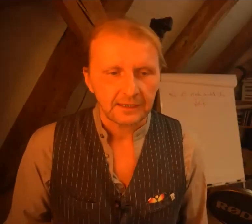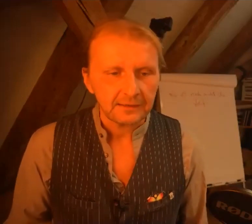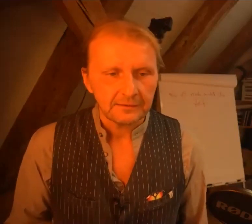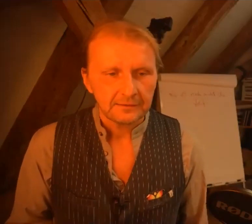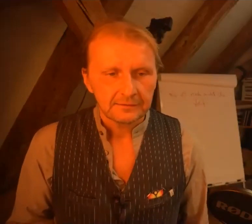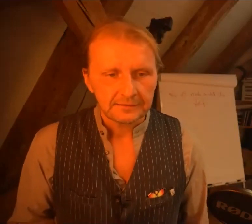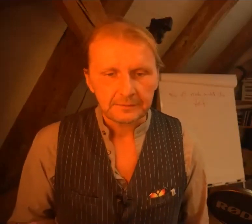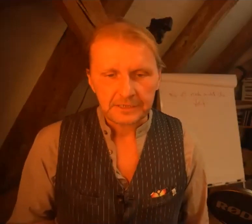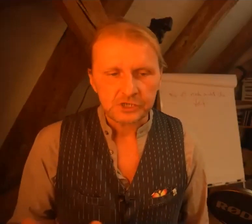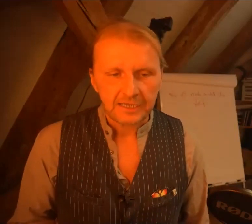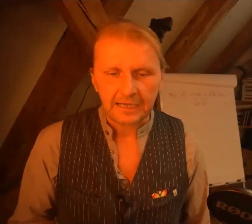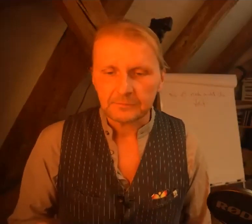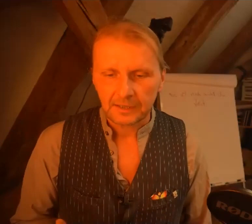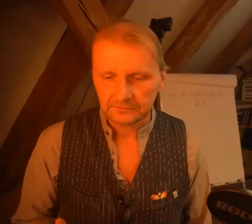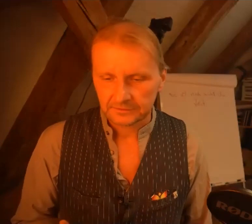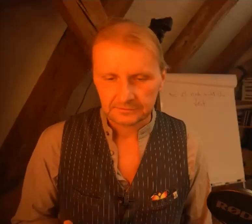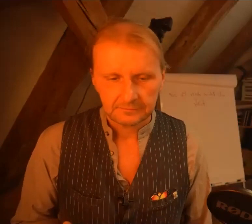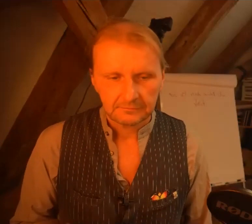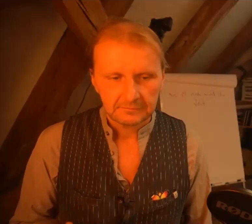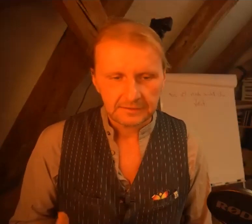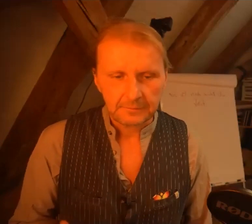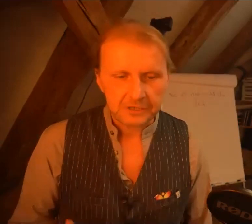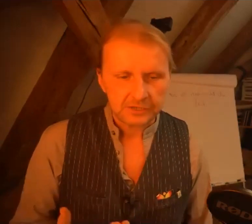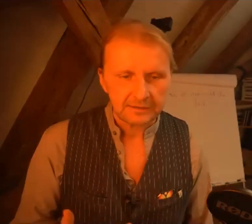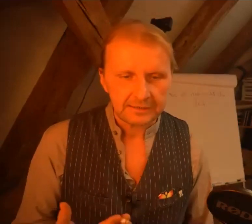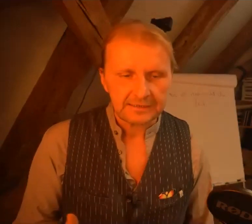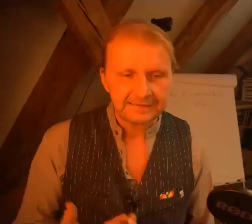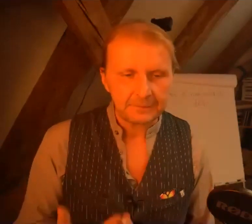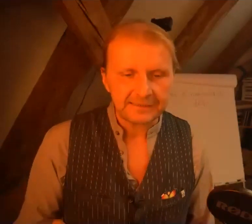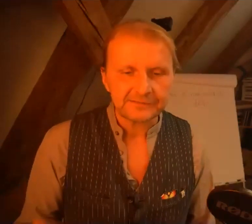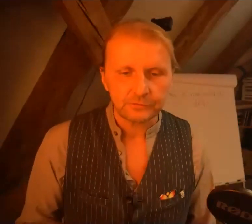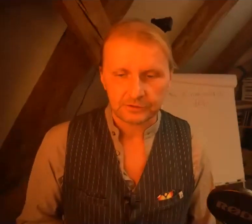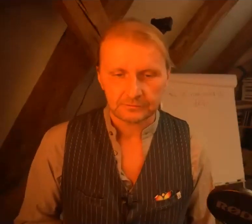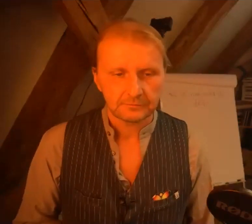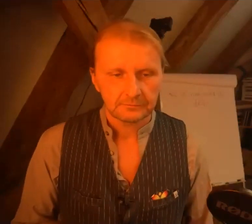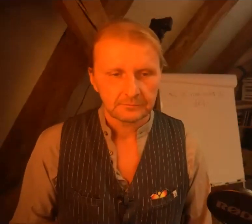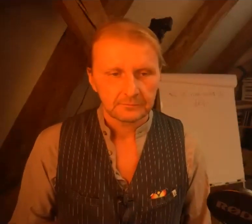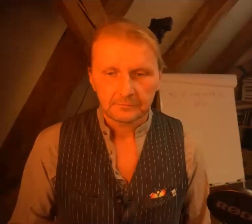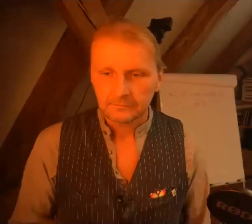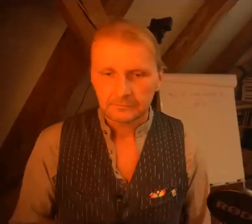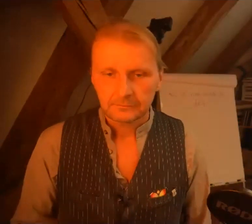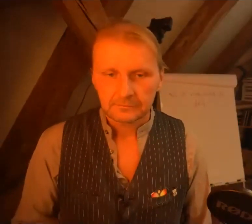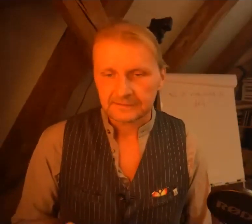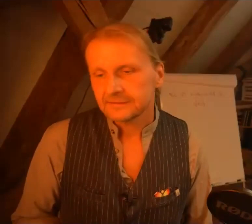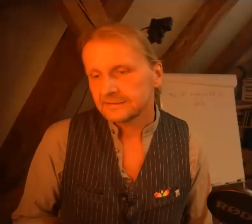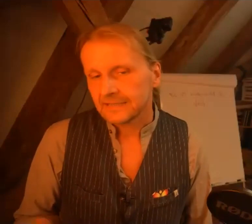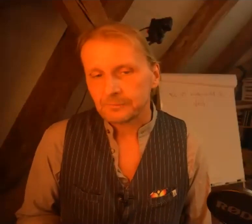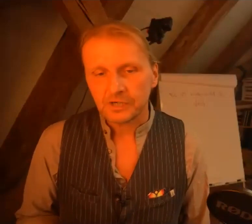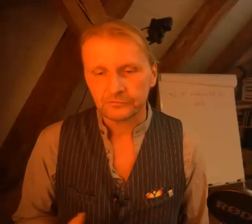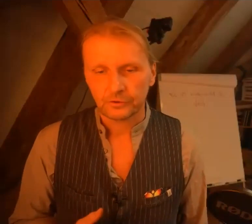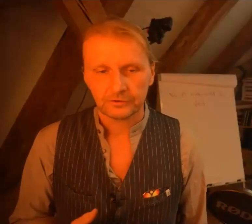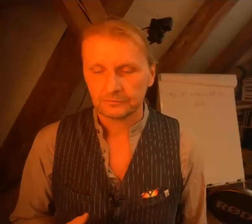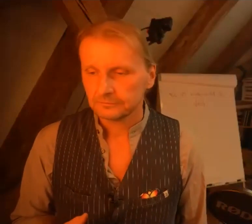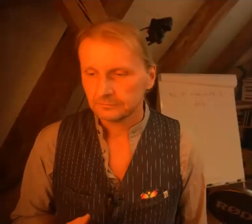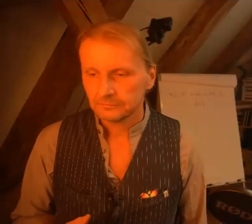ja, die die Menschen krank machen wird, die die Menschen in die Demenz führt, dass er diese